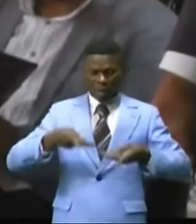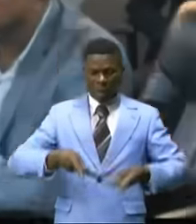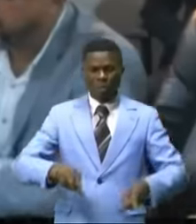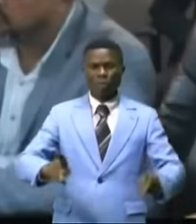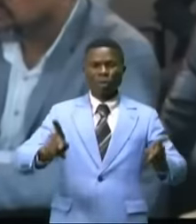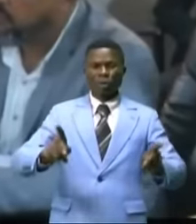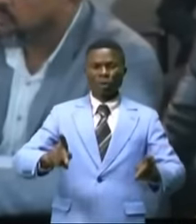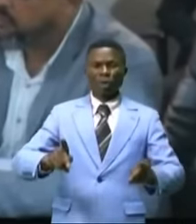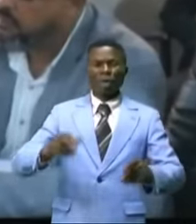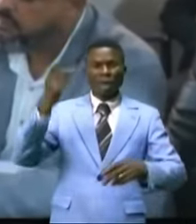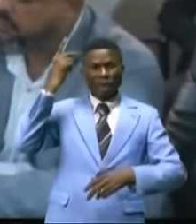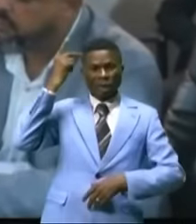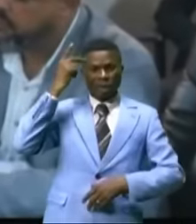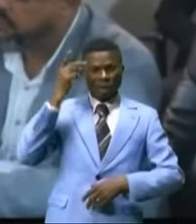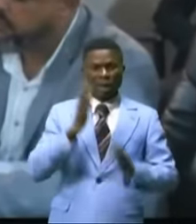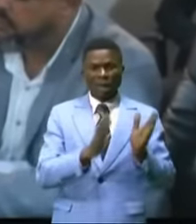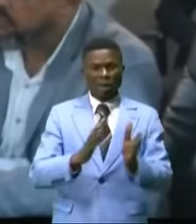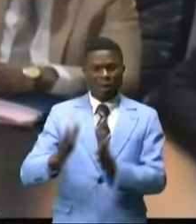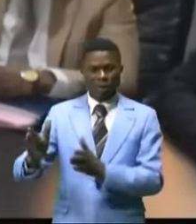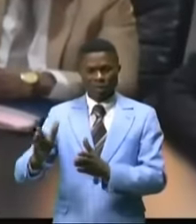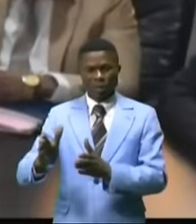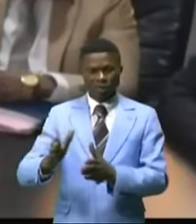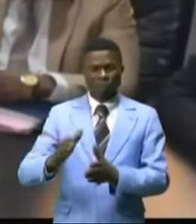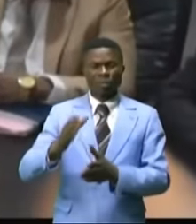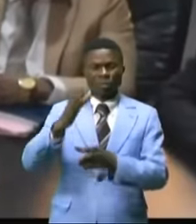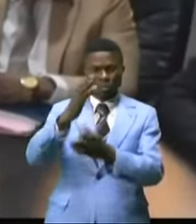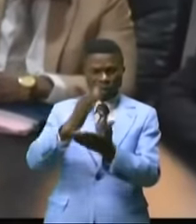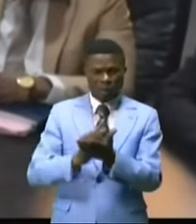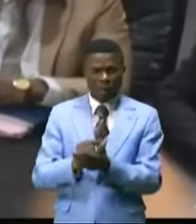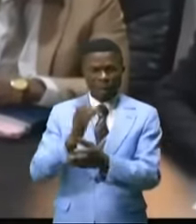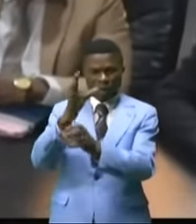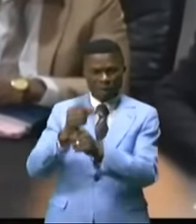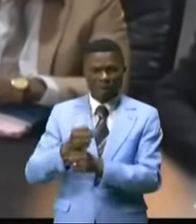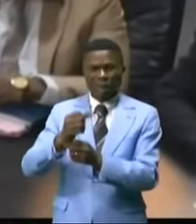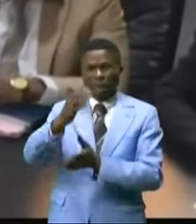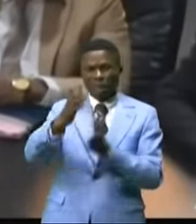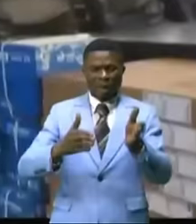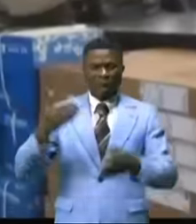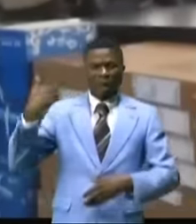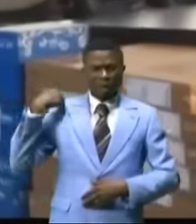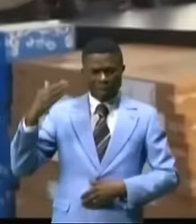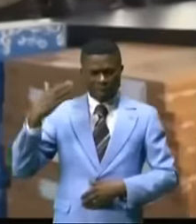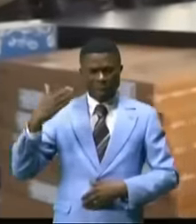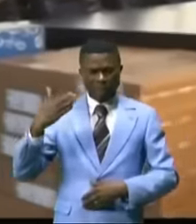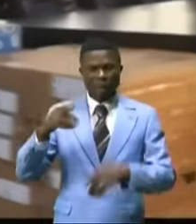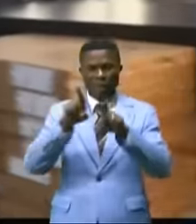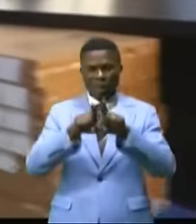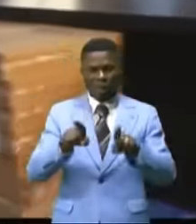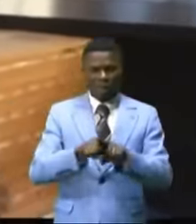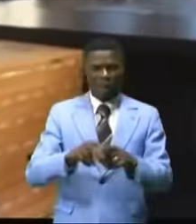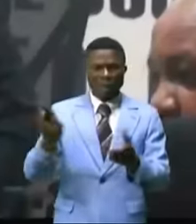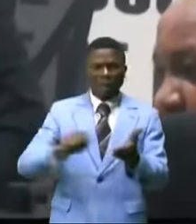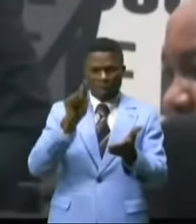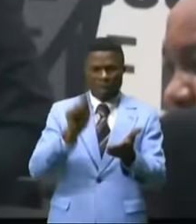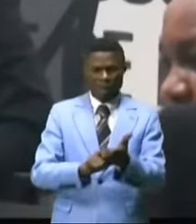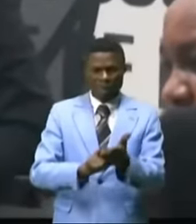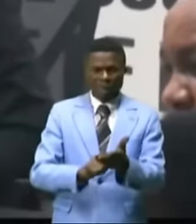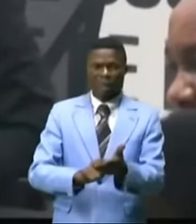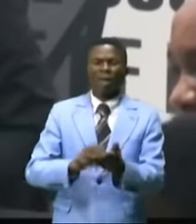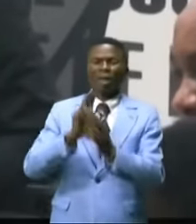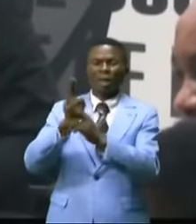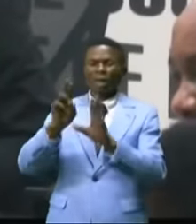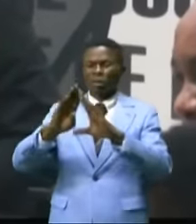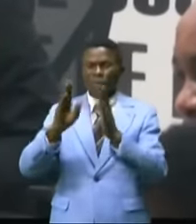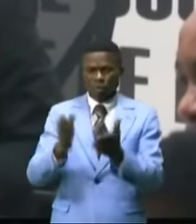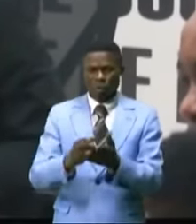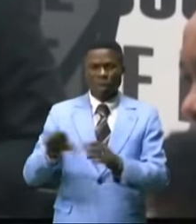à la capitale de disposer des notes de perception pour les recettes dites non fiscales telles que le taxe, les redevances et autres.